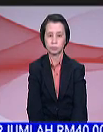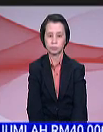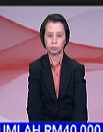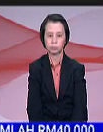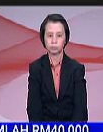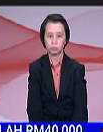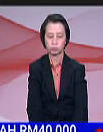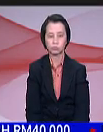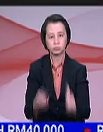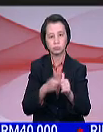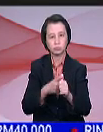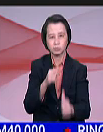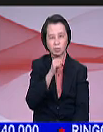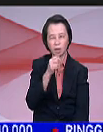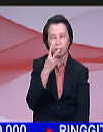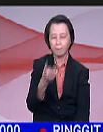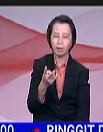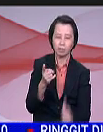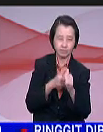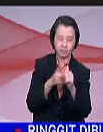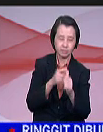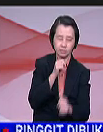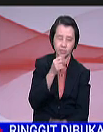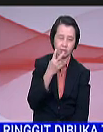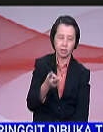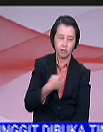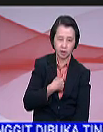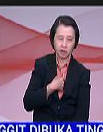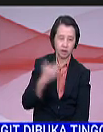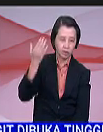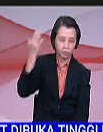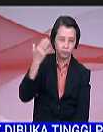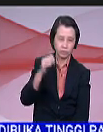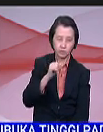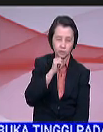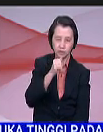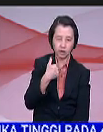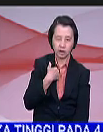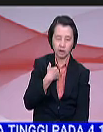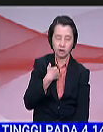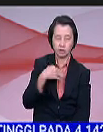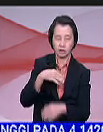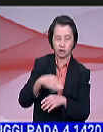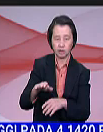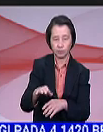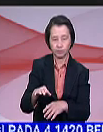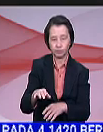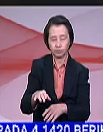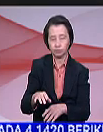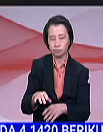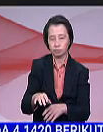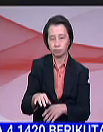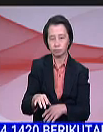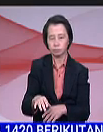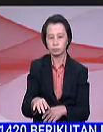Mula-mula kita tak nampak lah kena-kena bila tu tak nampak sebab-sebabnya. Parent pun tak tergesa-gesa nak hantar anak. Dan juga kalau kita buat